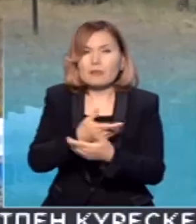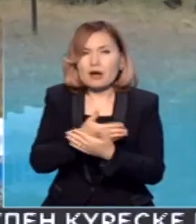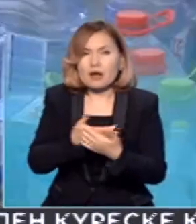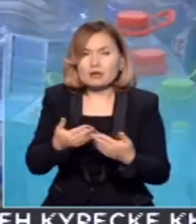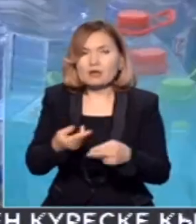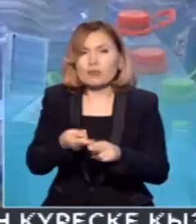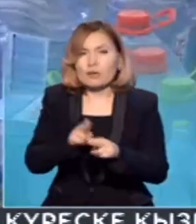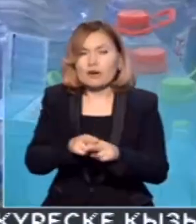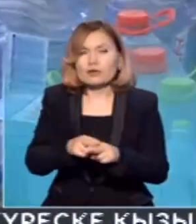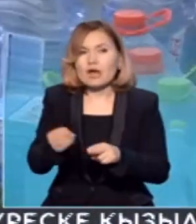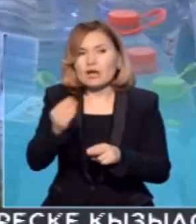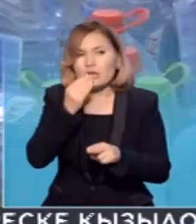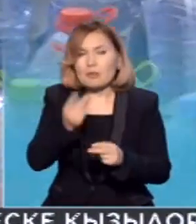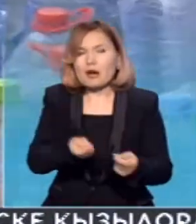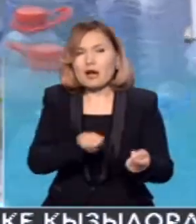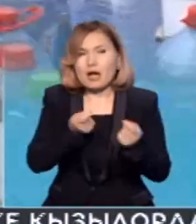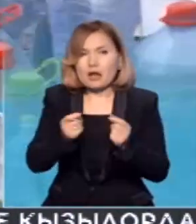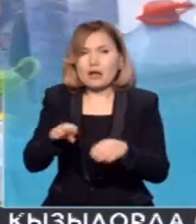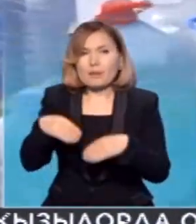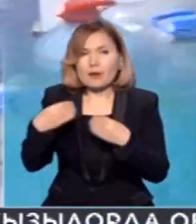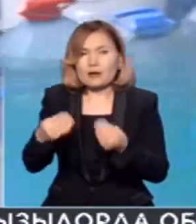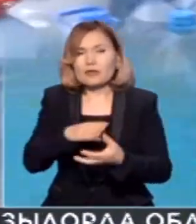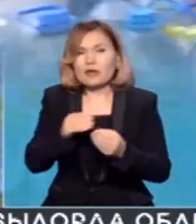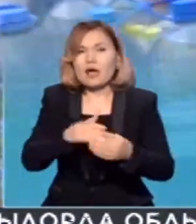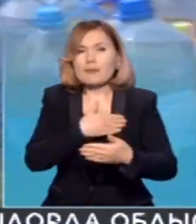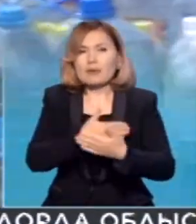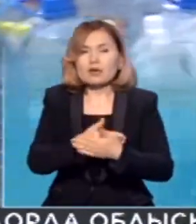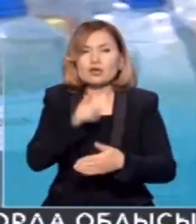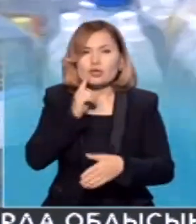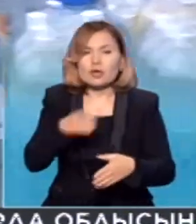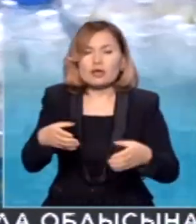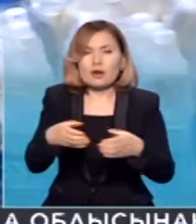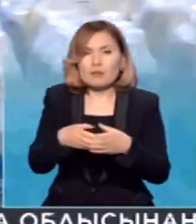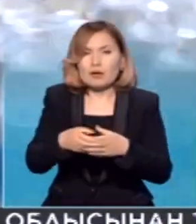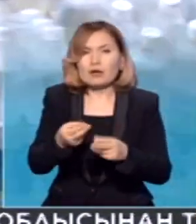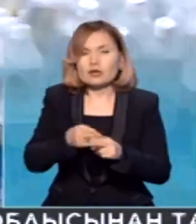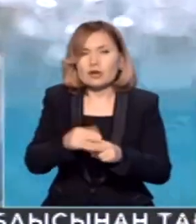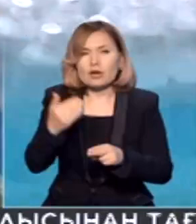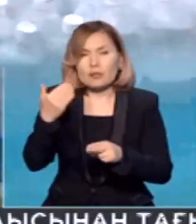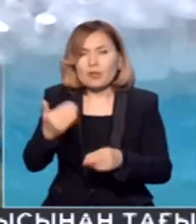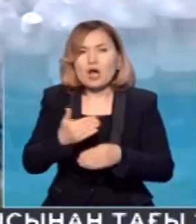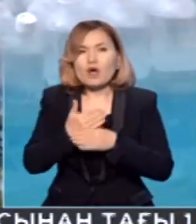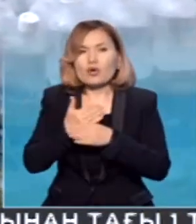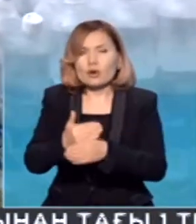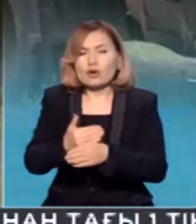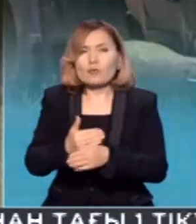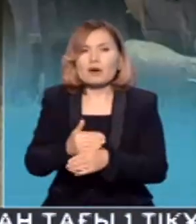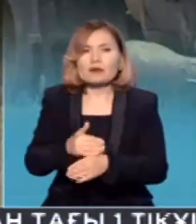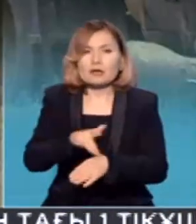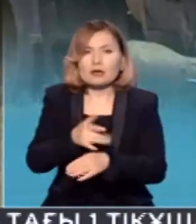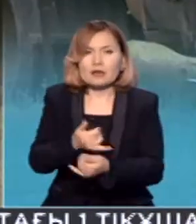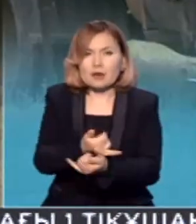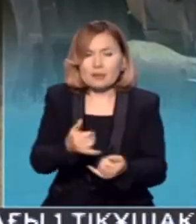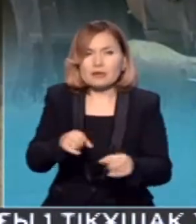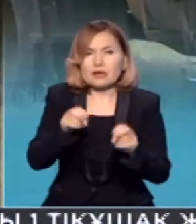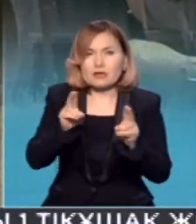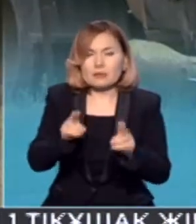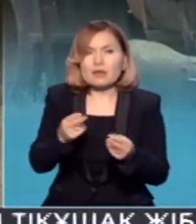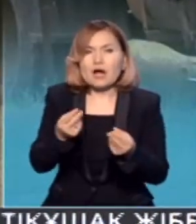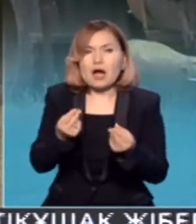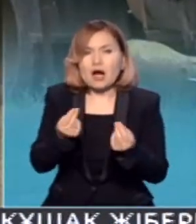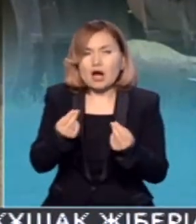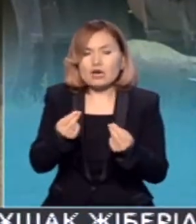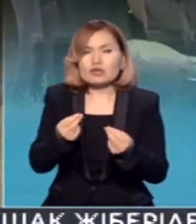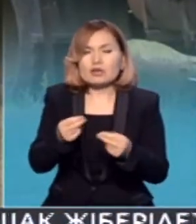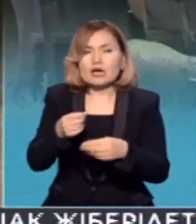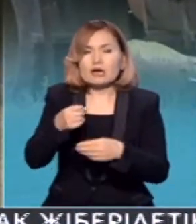дейін әкеп тапсырып жатыр. Ал өңірдің белсенді жастарынан құралған еріктілер тобы гуманитарлық көмек көрсету үшін арнайы шот ашып